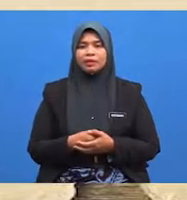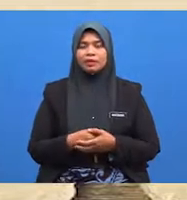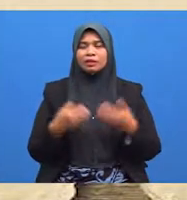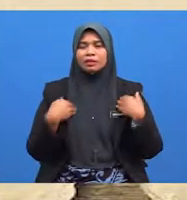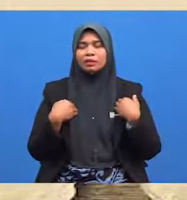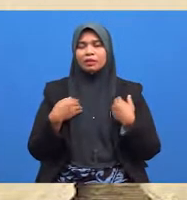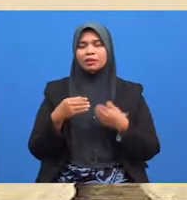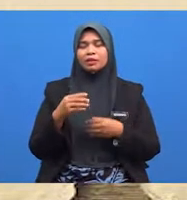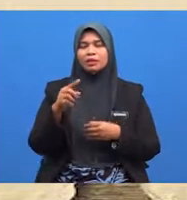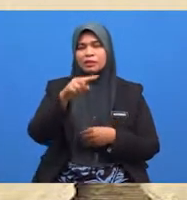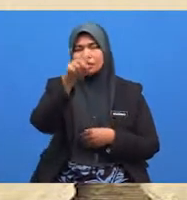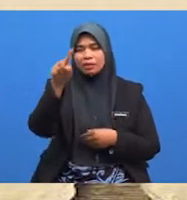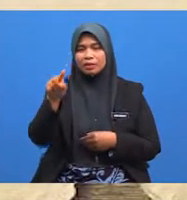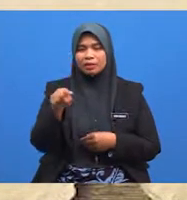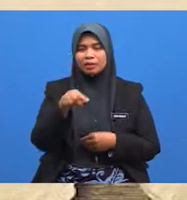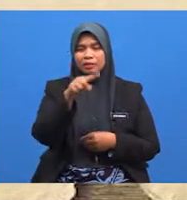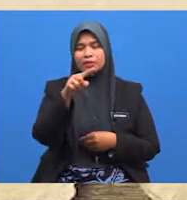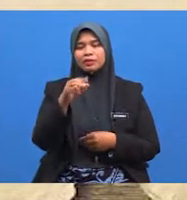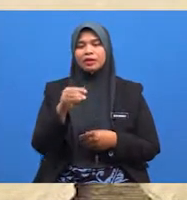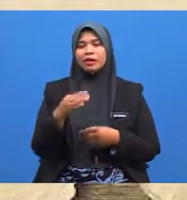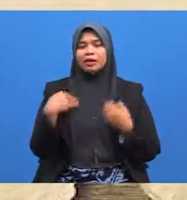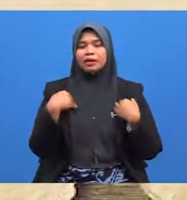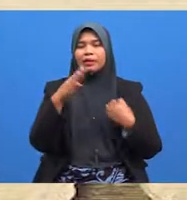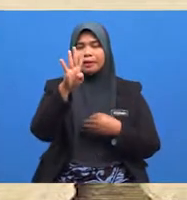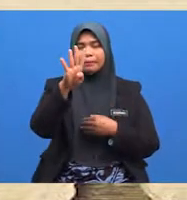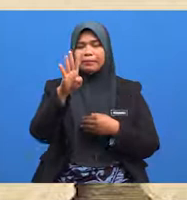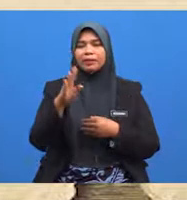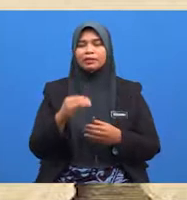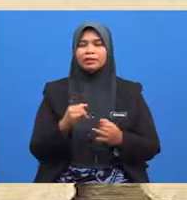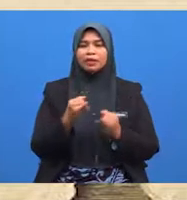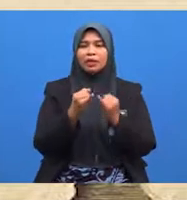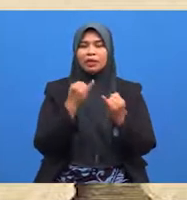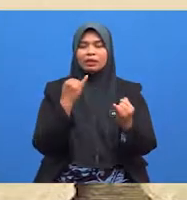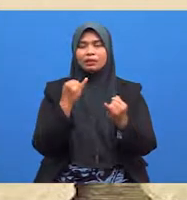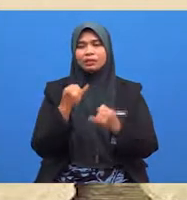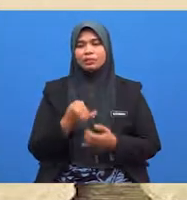Chabagh. Pelan Chabagh adalah berbentuk kolam kecil di